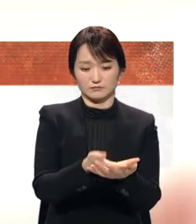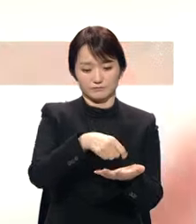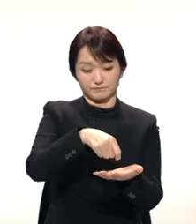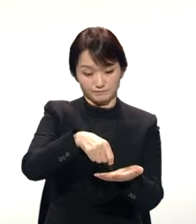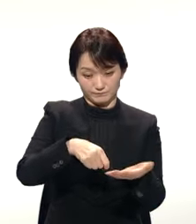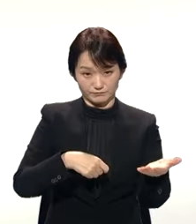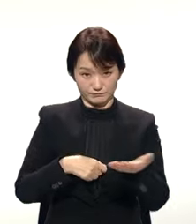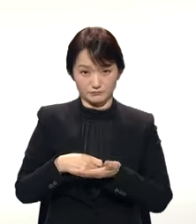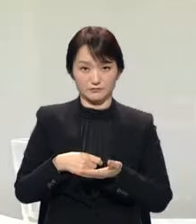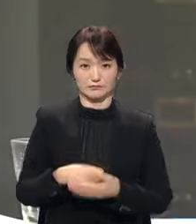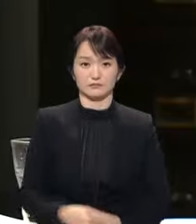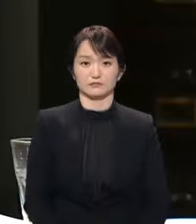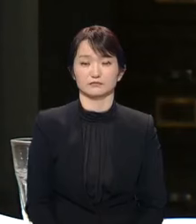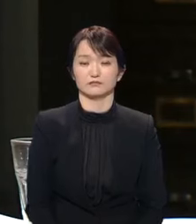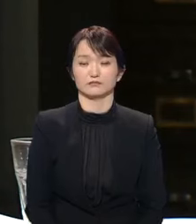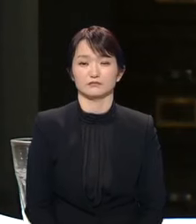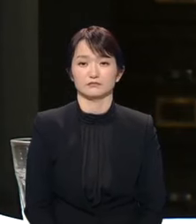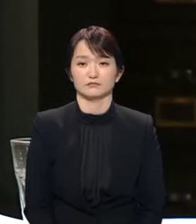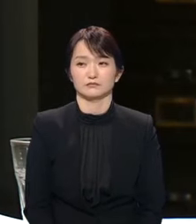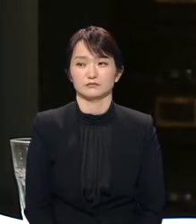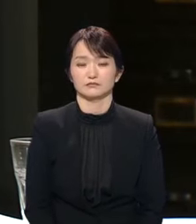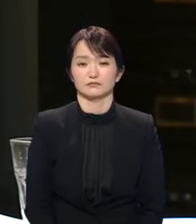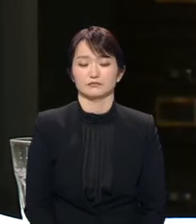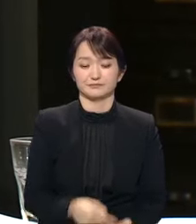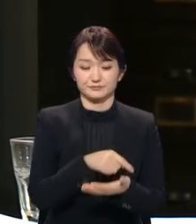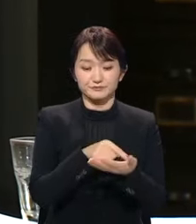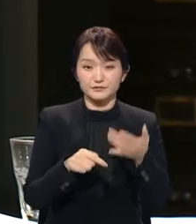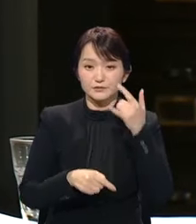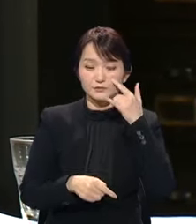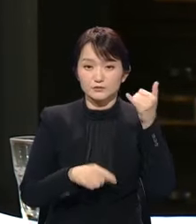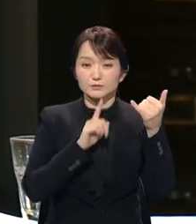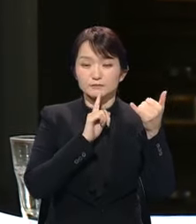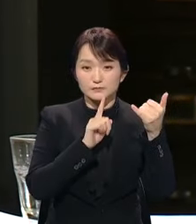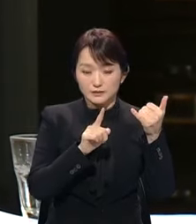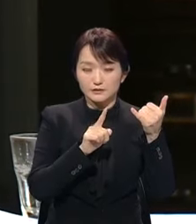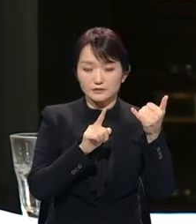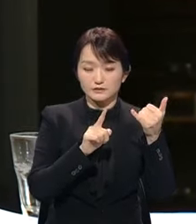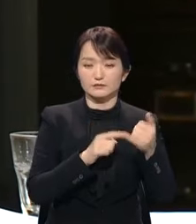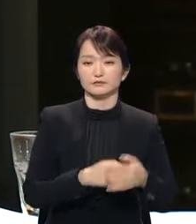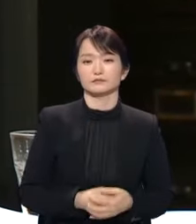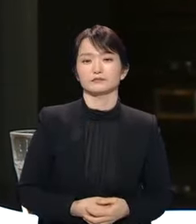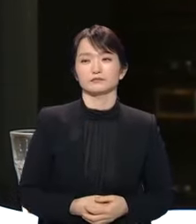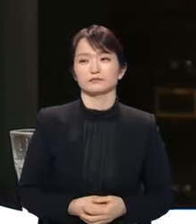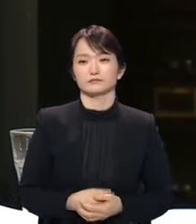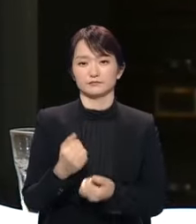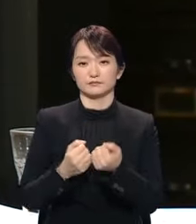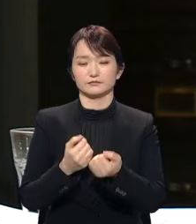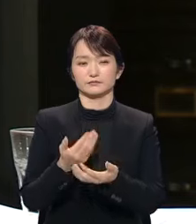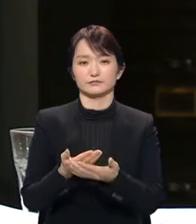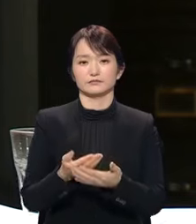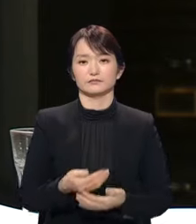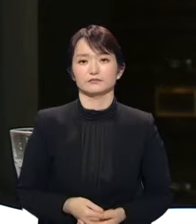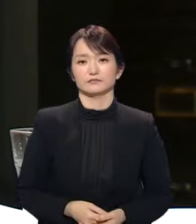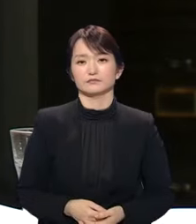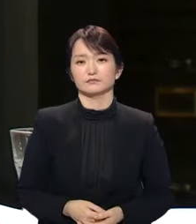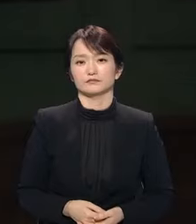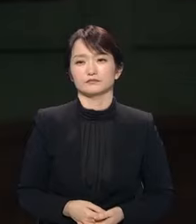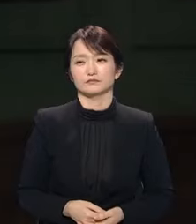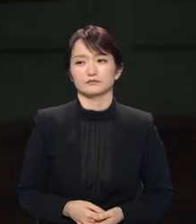받으시더라고요. 자, 일단은 피해 학부모님들의 주장이라는 전제를 좀 하죠. 자, 좀 설명 좀 해주십시오. 네, 일단 그